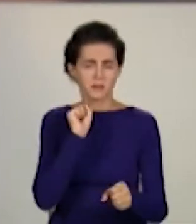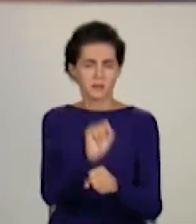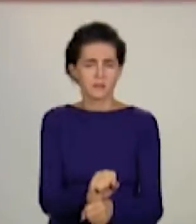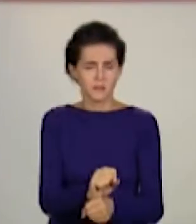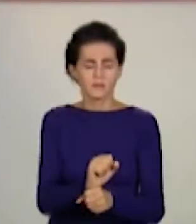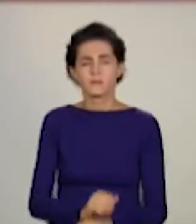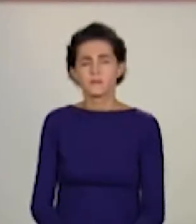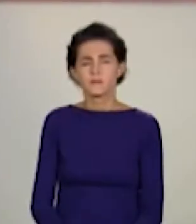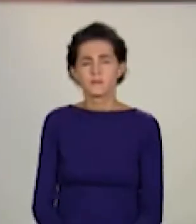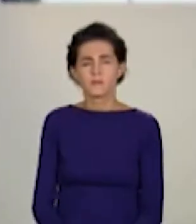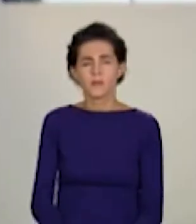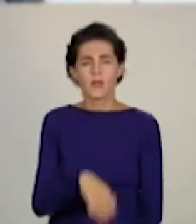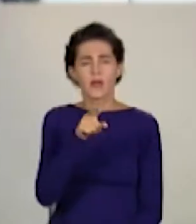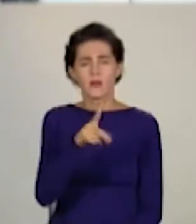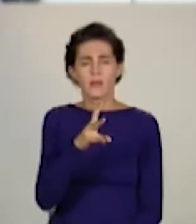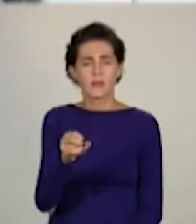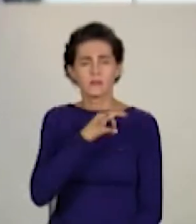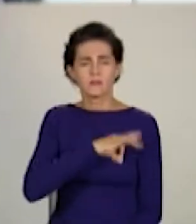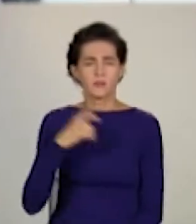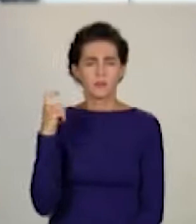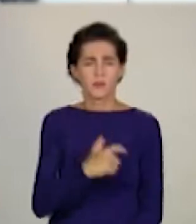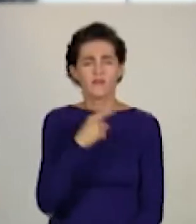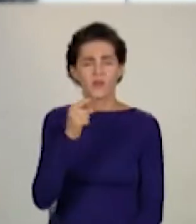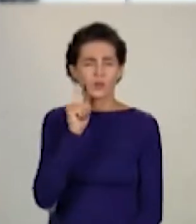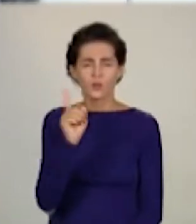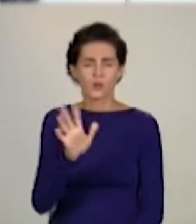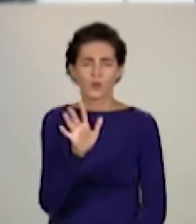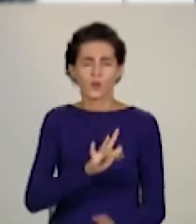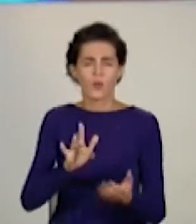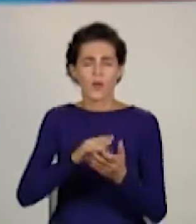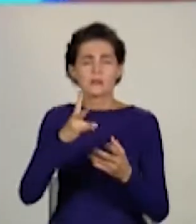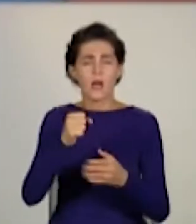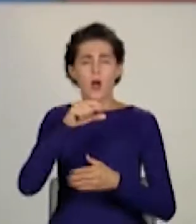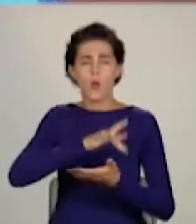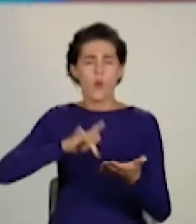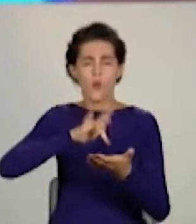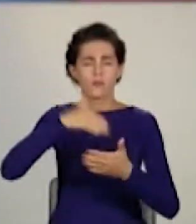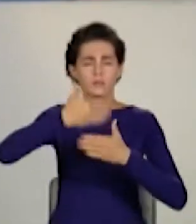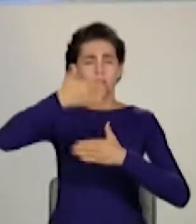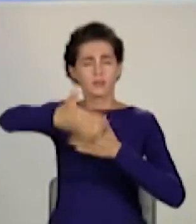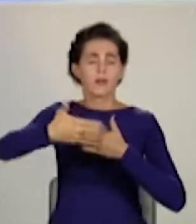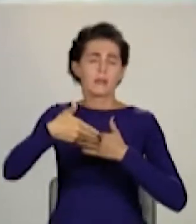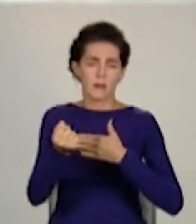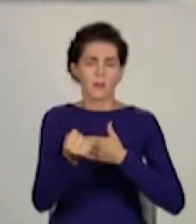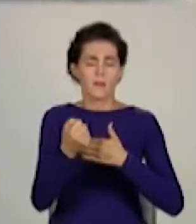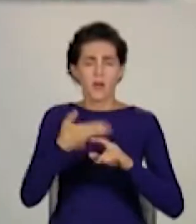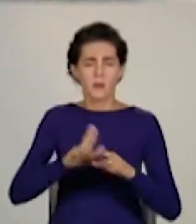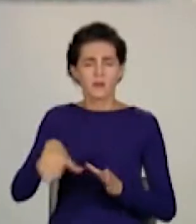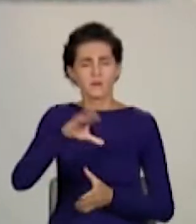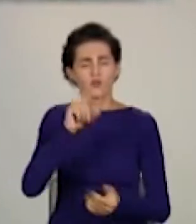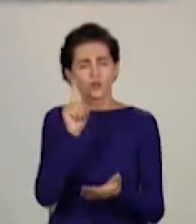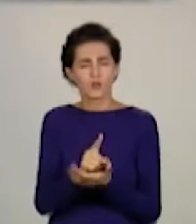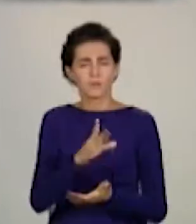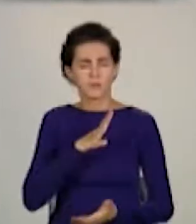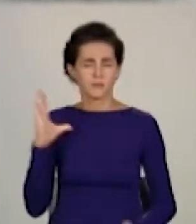ще не користуйтесь паском безпеки. По городу неудобно. За городом, так. Поліцейські наголошують, водії мають пристібатися.